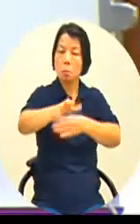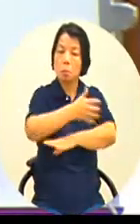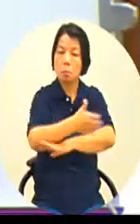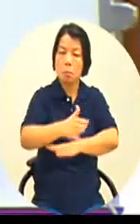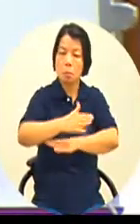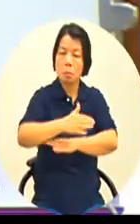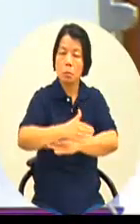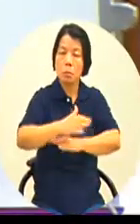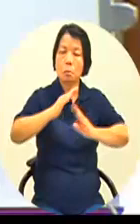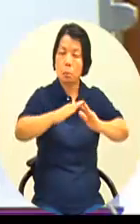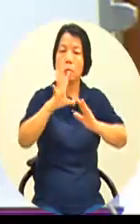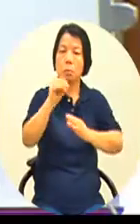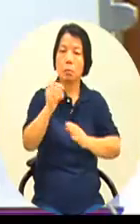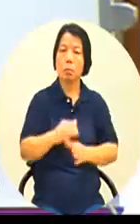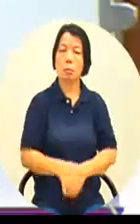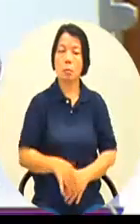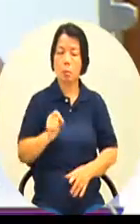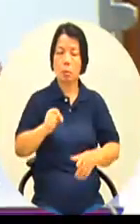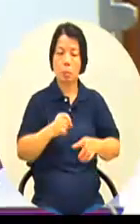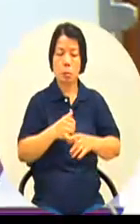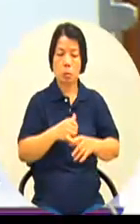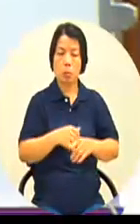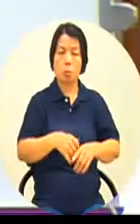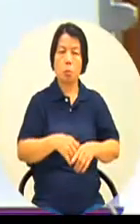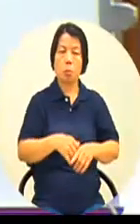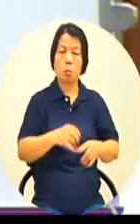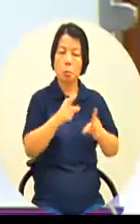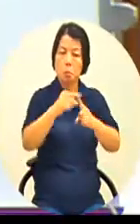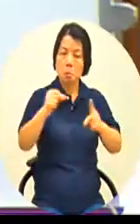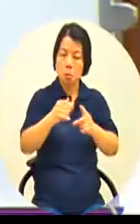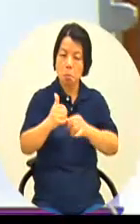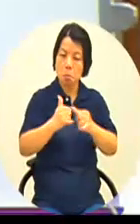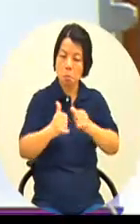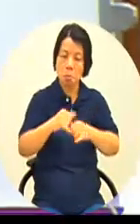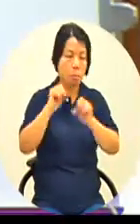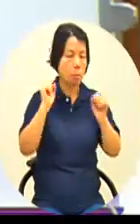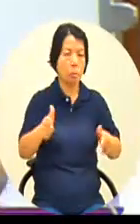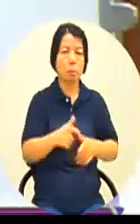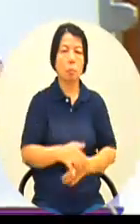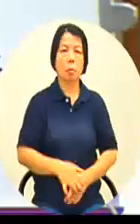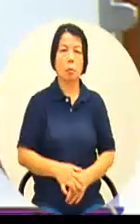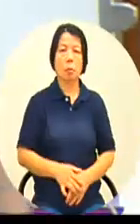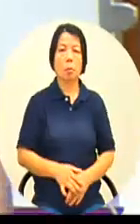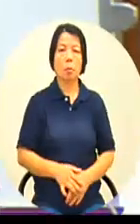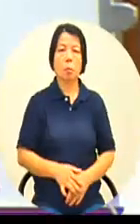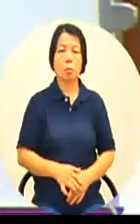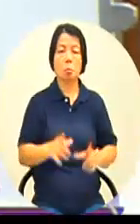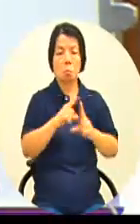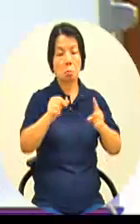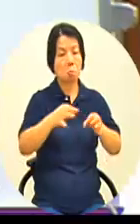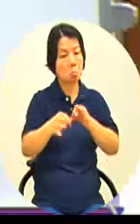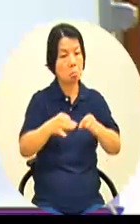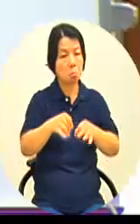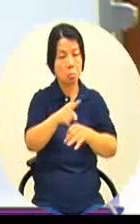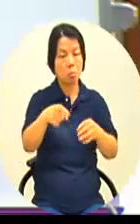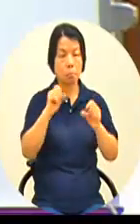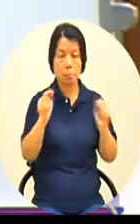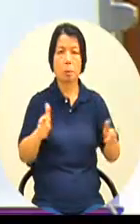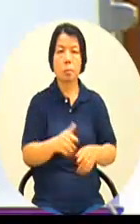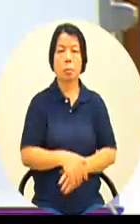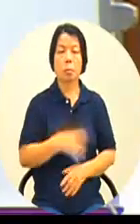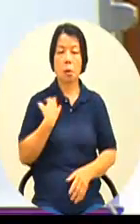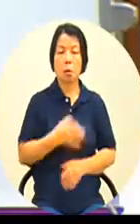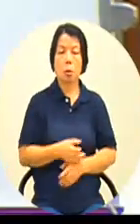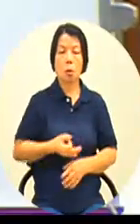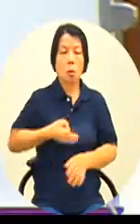虽然你不是旅行社，你做生意啊，其实你带给的是很多商机，是问你要不要做，这也没花钱啊。